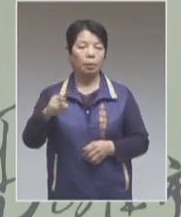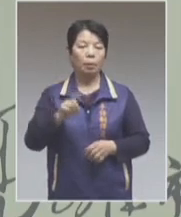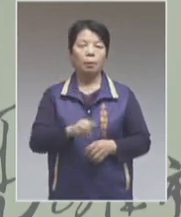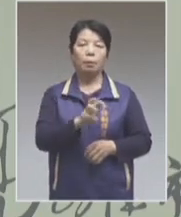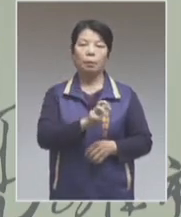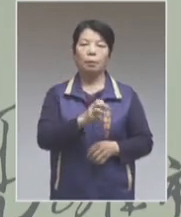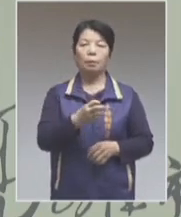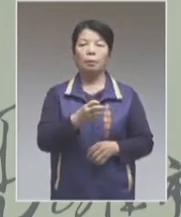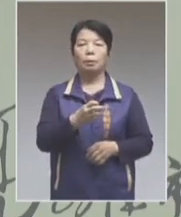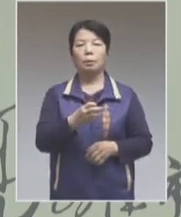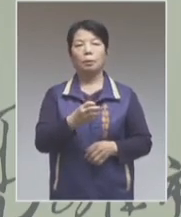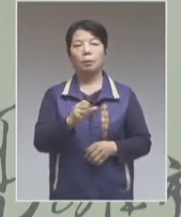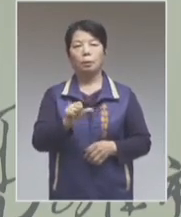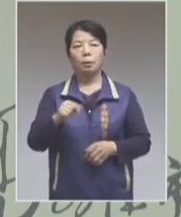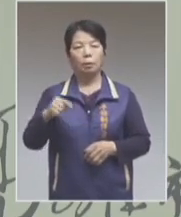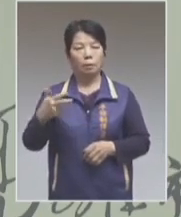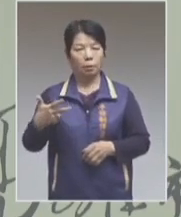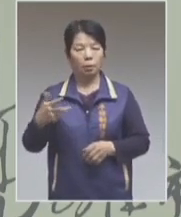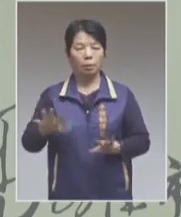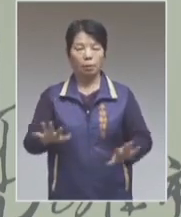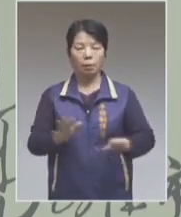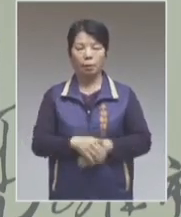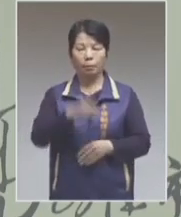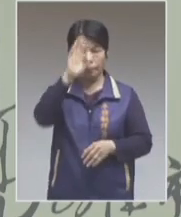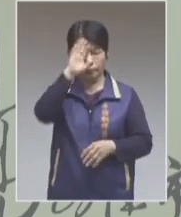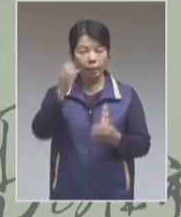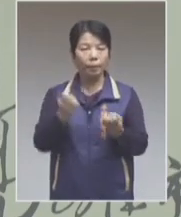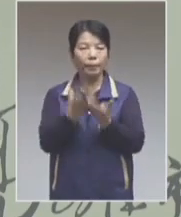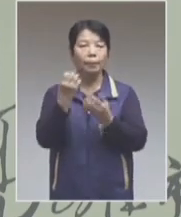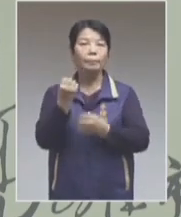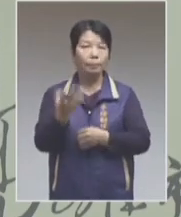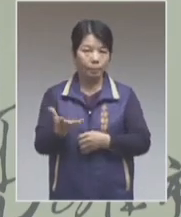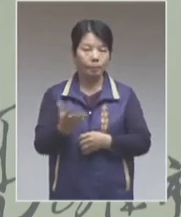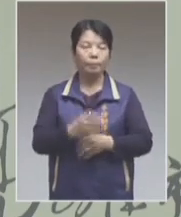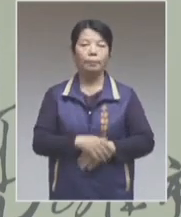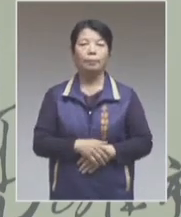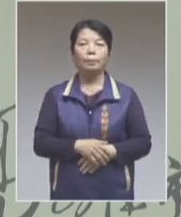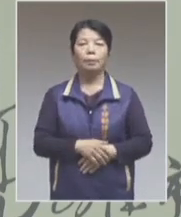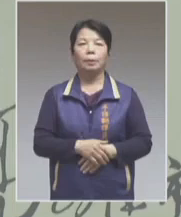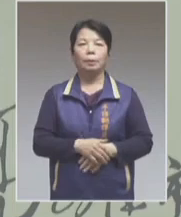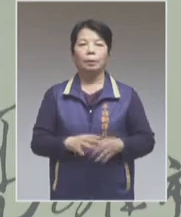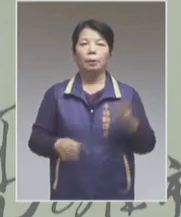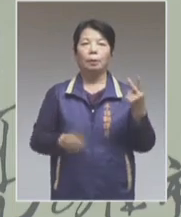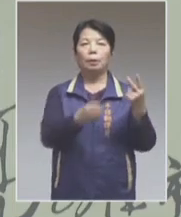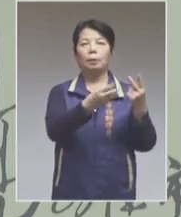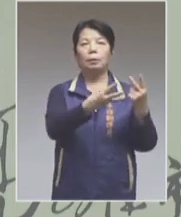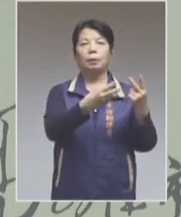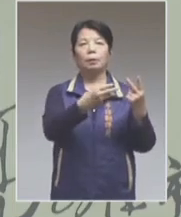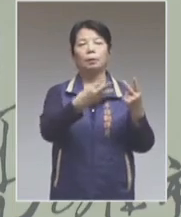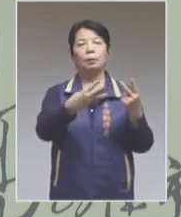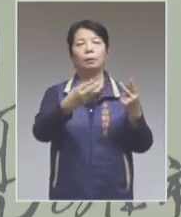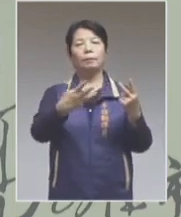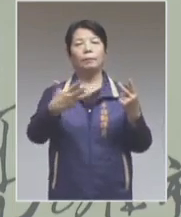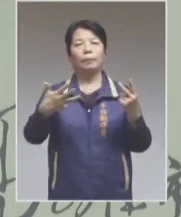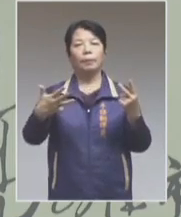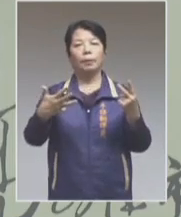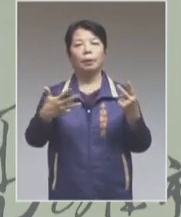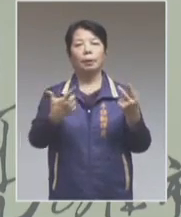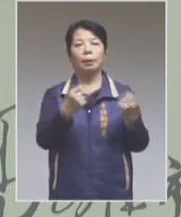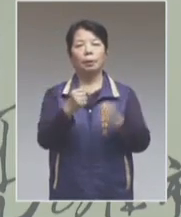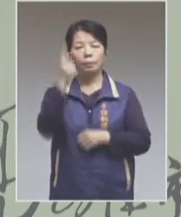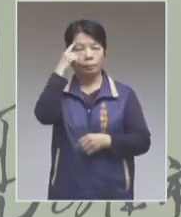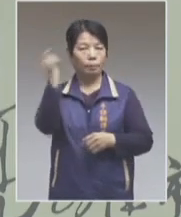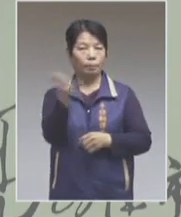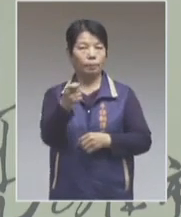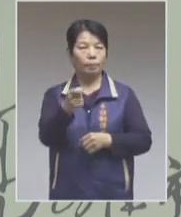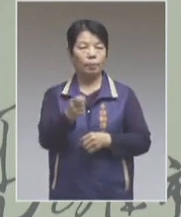开始这个发病，哦，那也因为这个23388也非常的机警，哦，